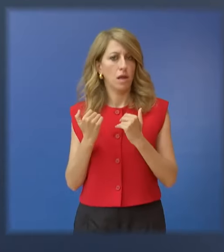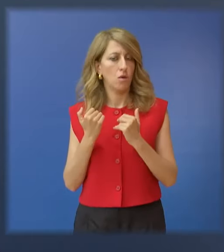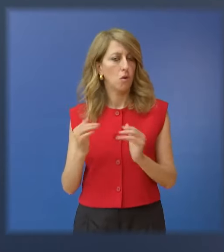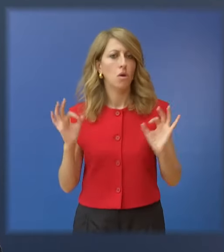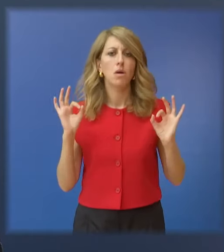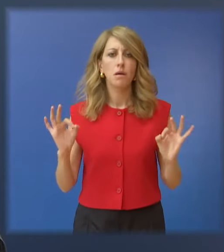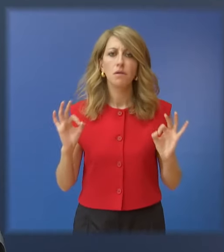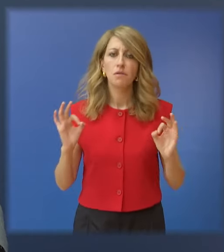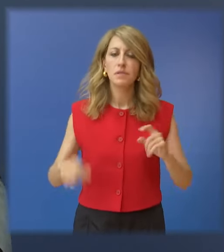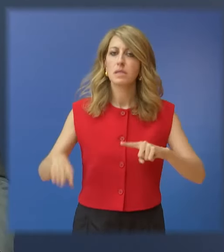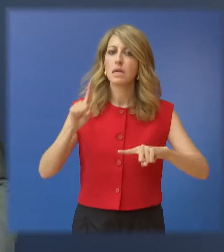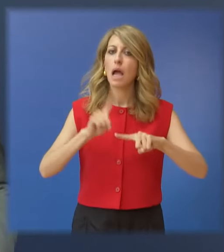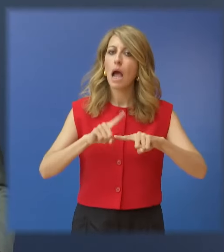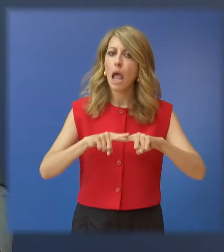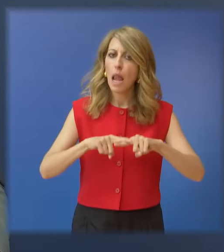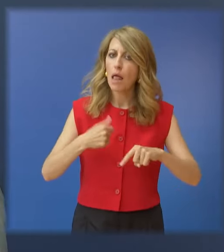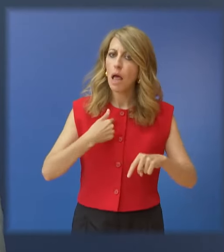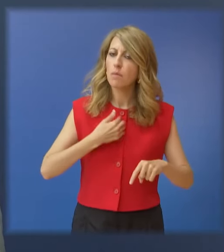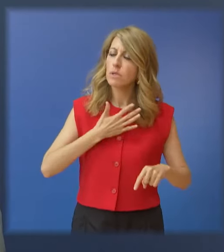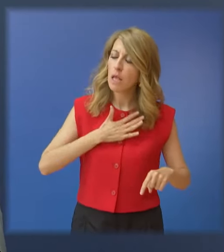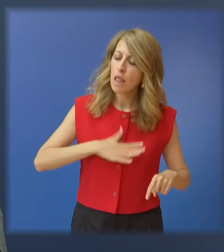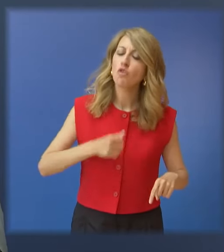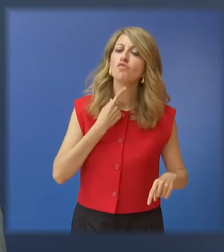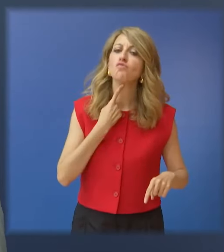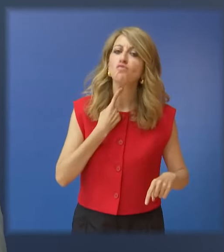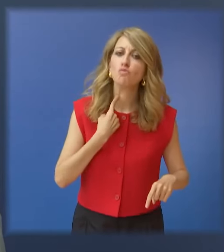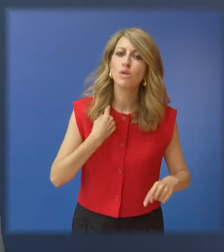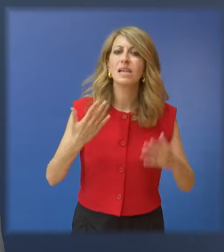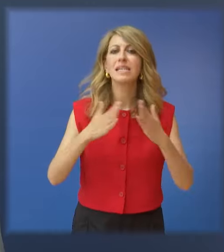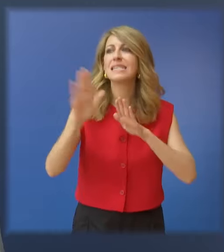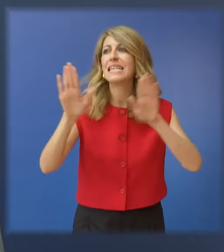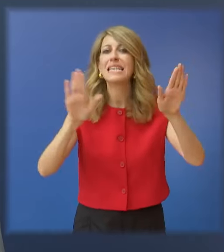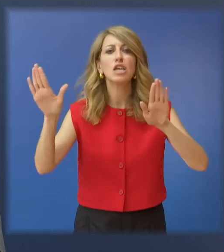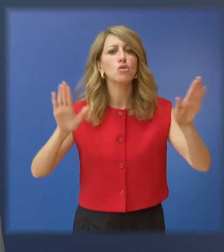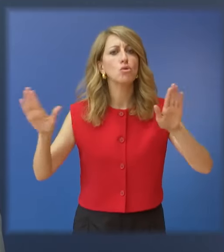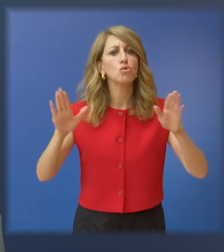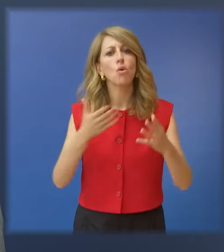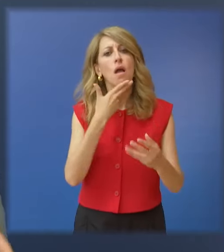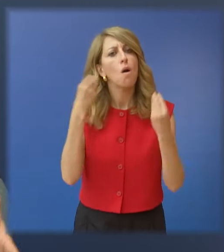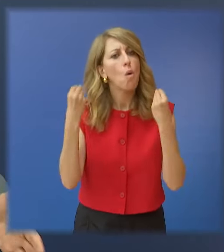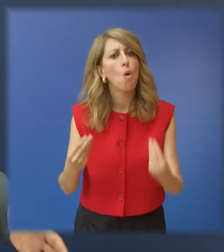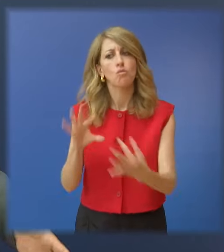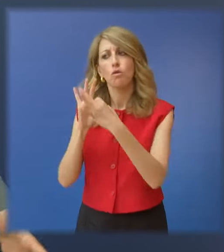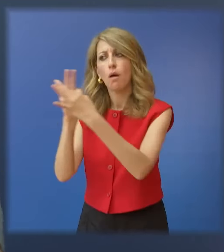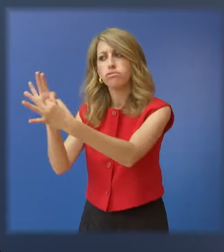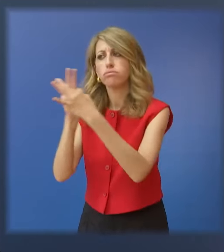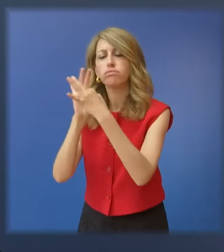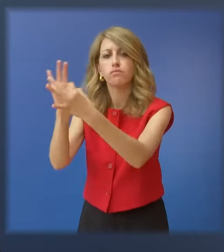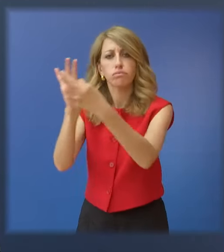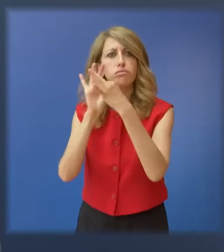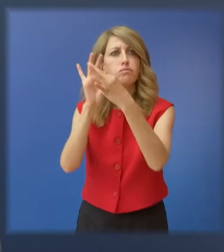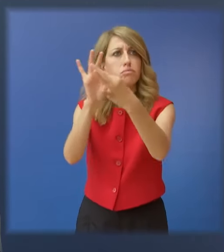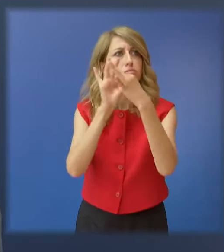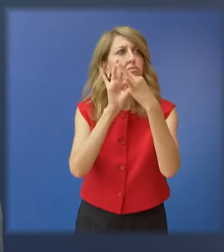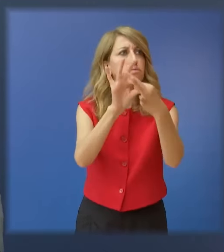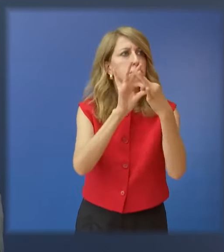θέλει επιδιώκει την καλή γειτονία επιδιώκει τις καλλές σχέσεις με τα υπόλοιπα κράτη και πολύ περισσότερο με τους